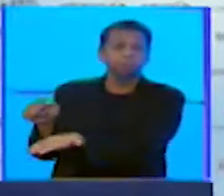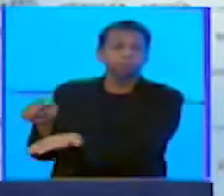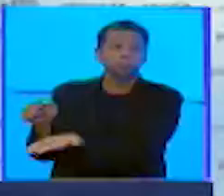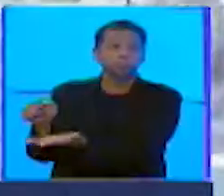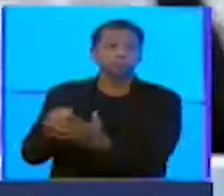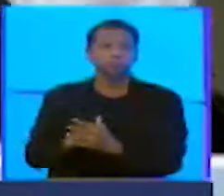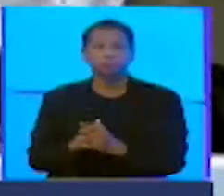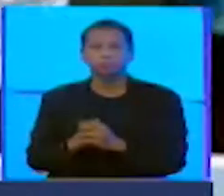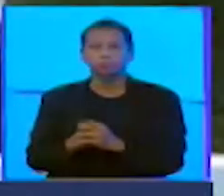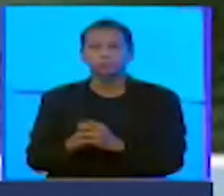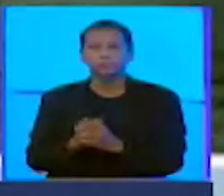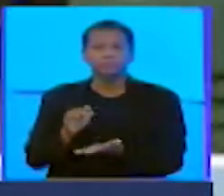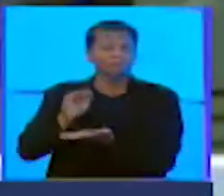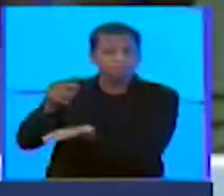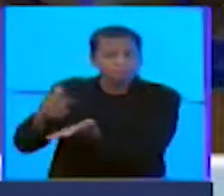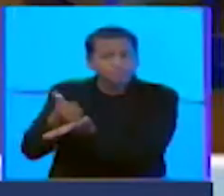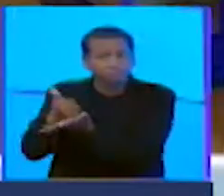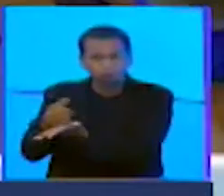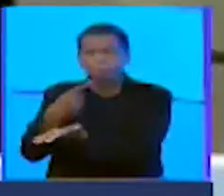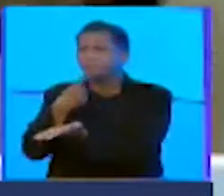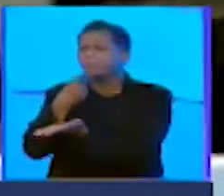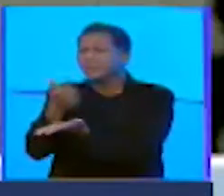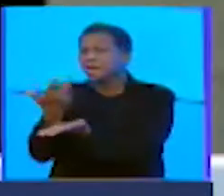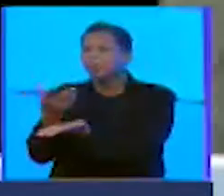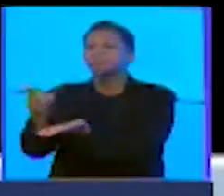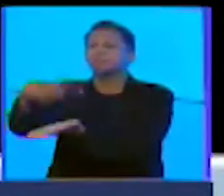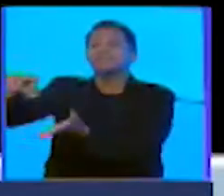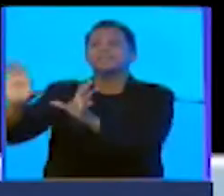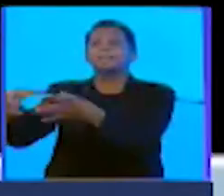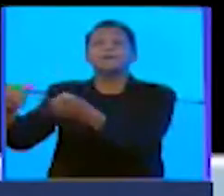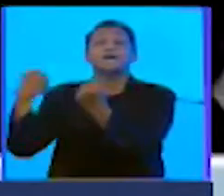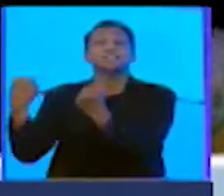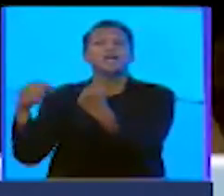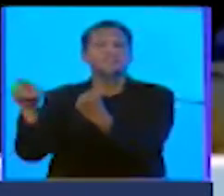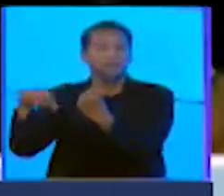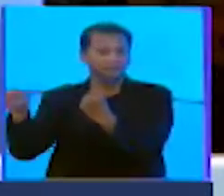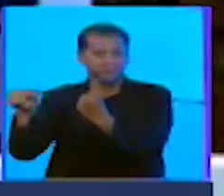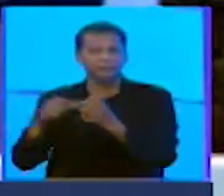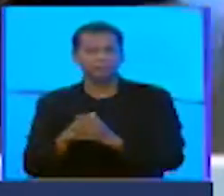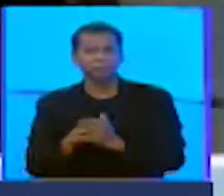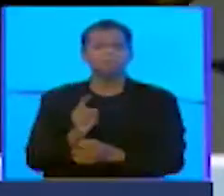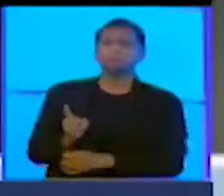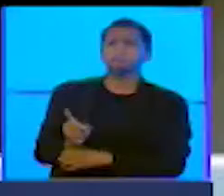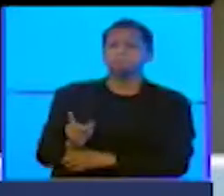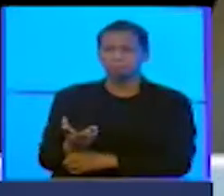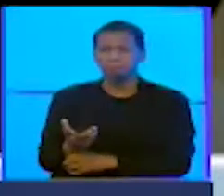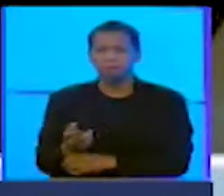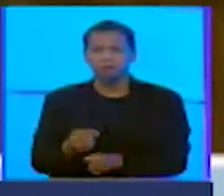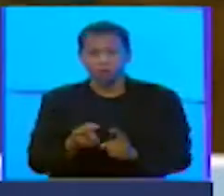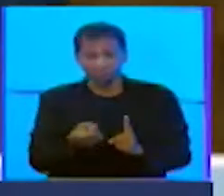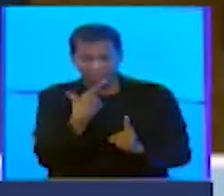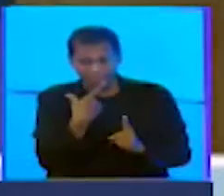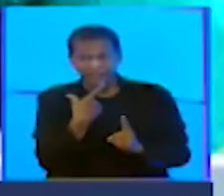ya terutama untuk tim medis yang akan kita Salurkan bantuan nya ini karena vitamin tentunya akan